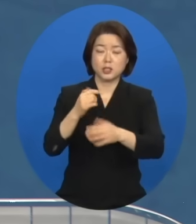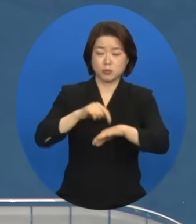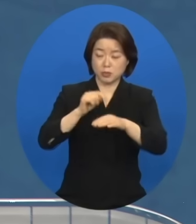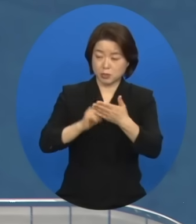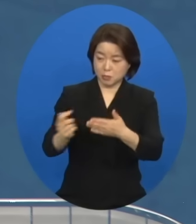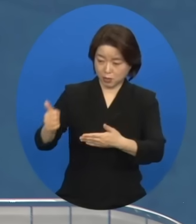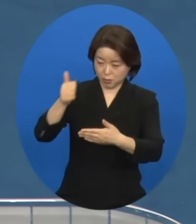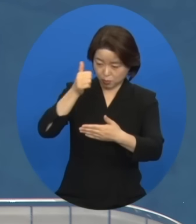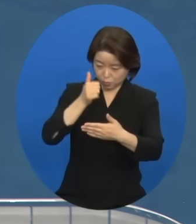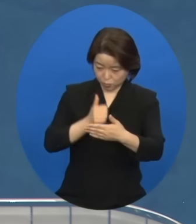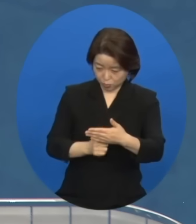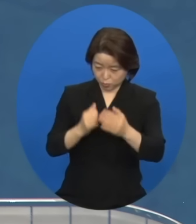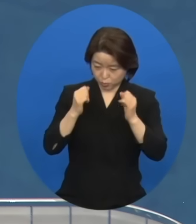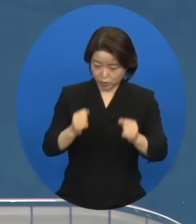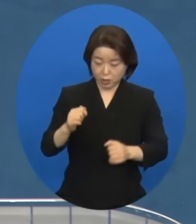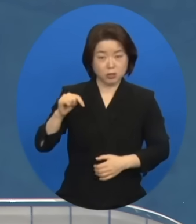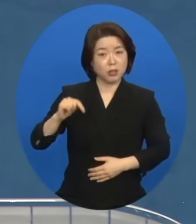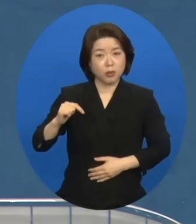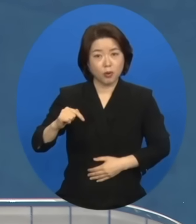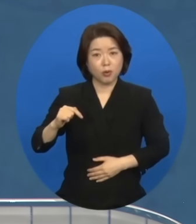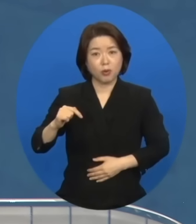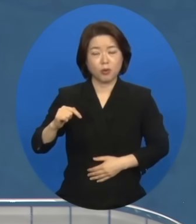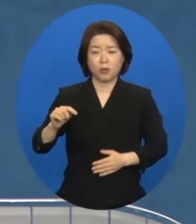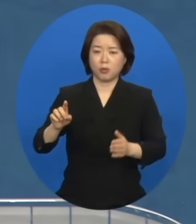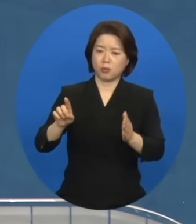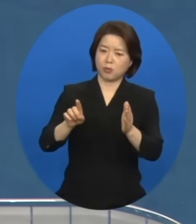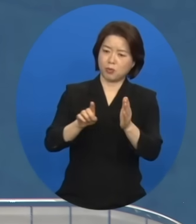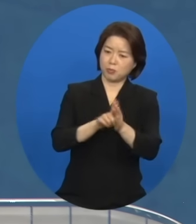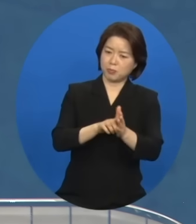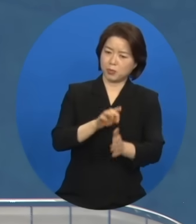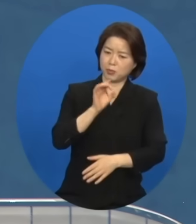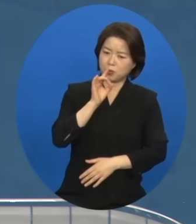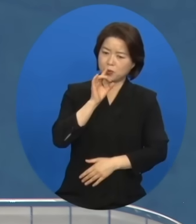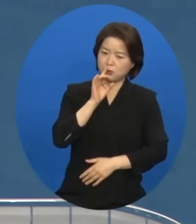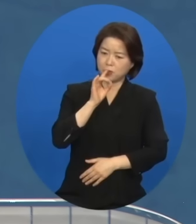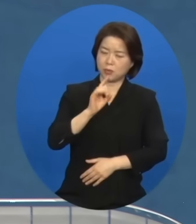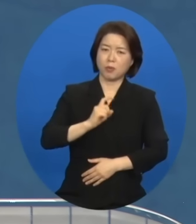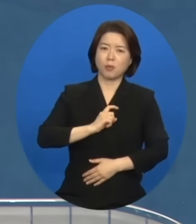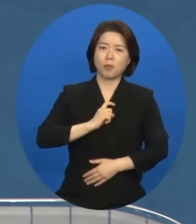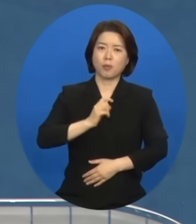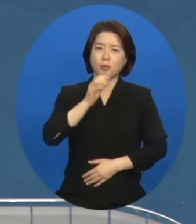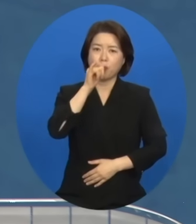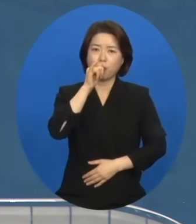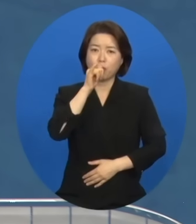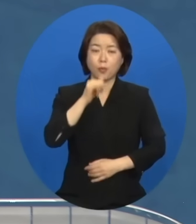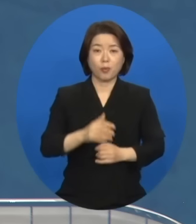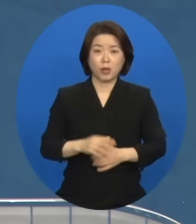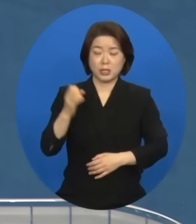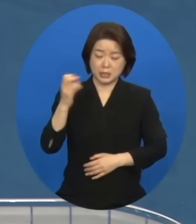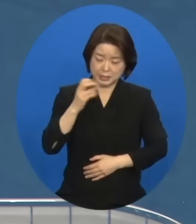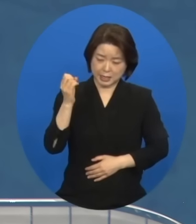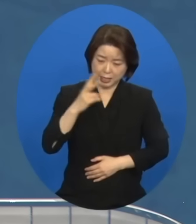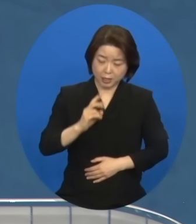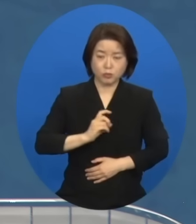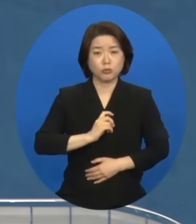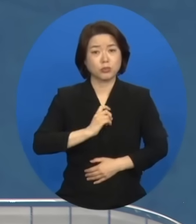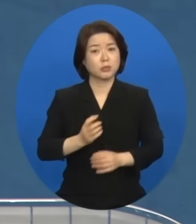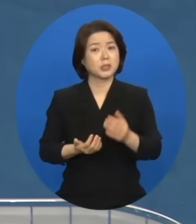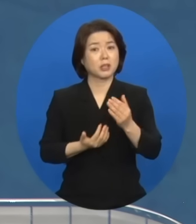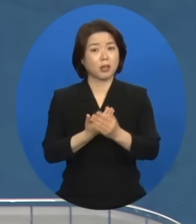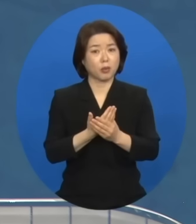마음에 계시다는 것이 믿어지지 않을 때가 많습니다. 자꾸 의심이 된다는